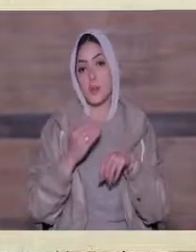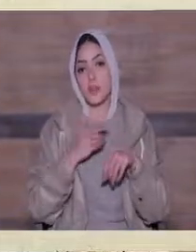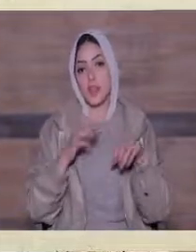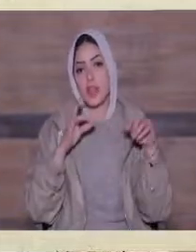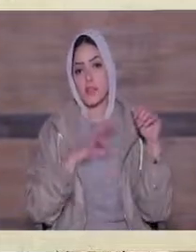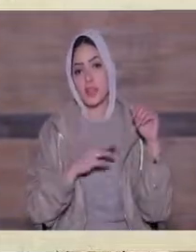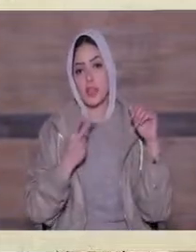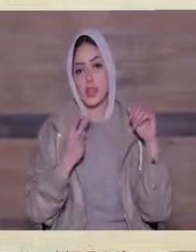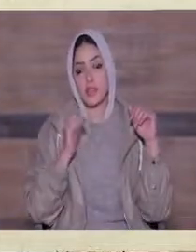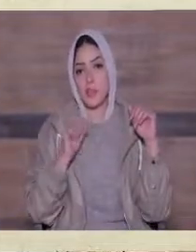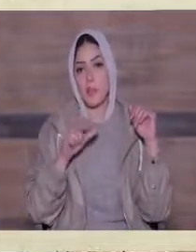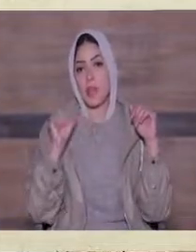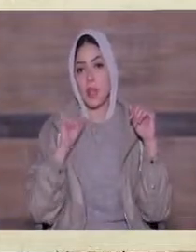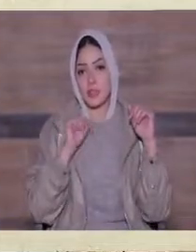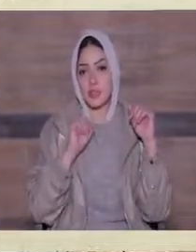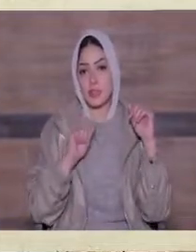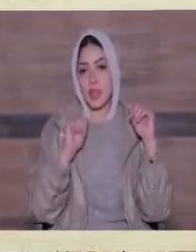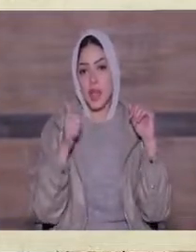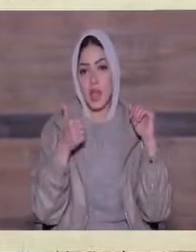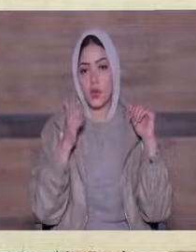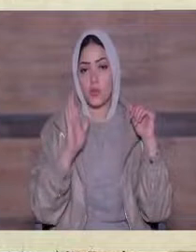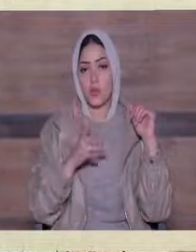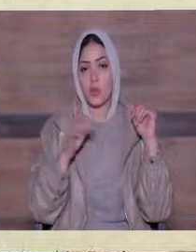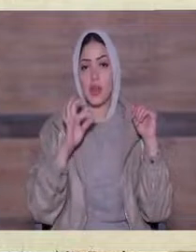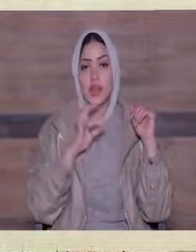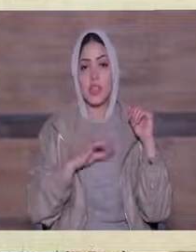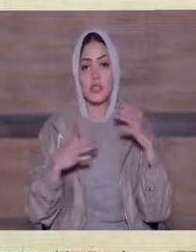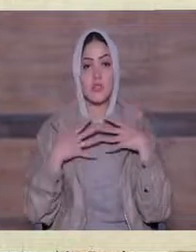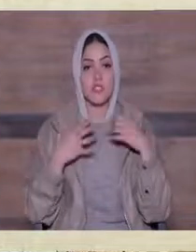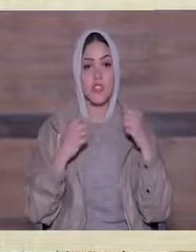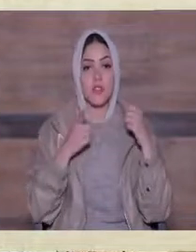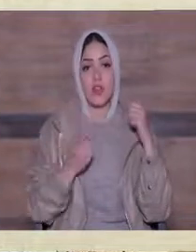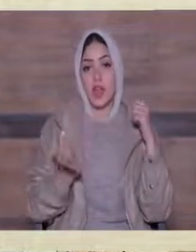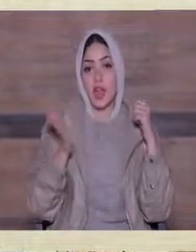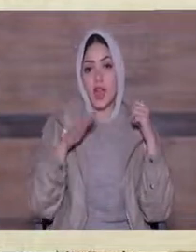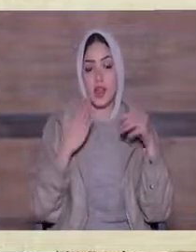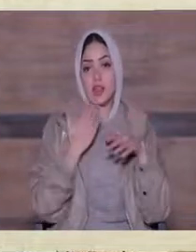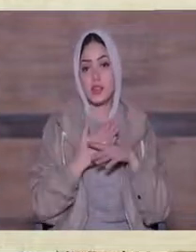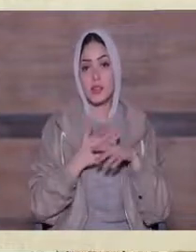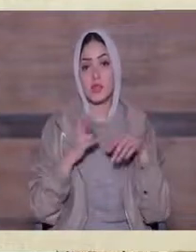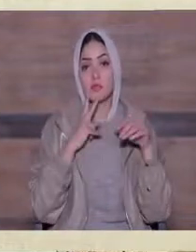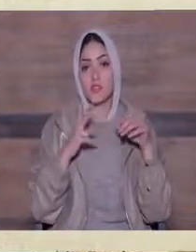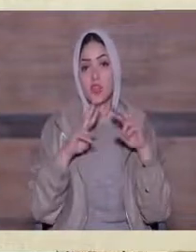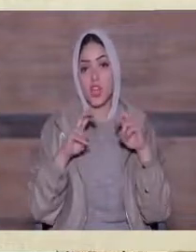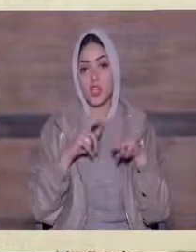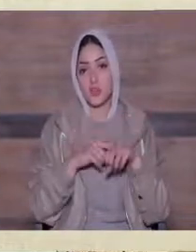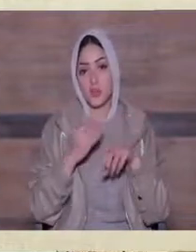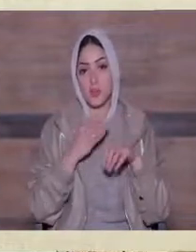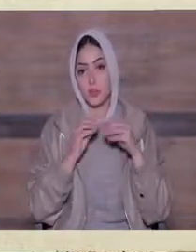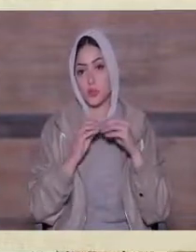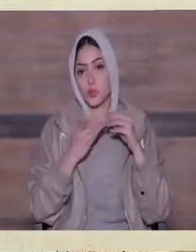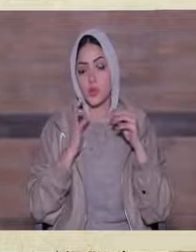فايدتين رئيسيتين. اولا، نسبة الشفاء اعلى في حالة الكشف المبكر ايا كان نوع